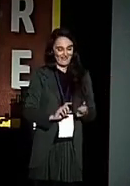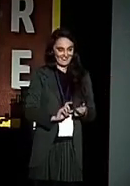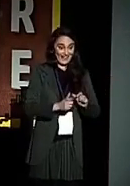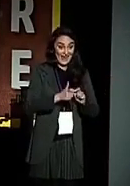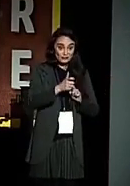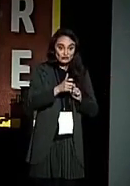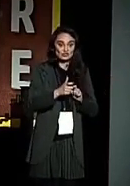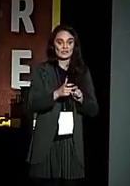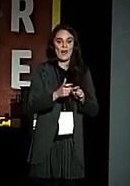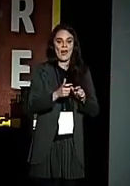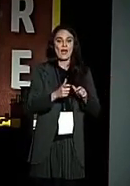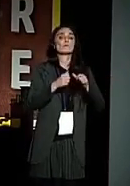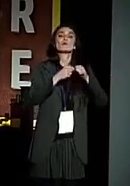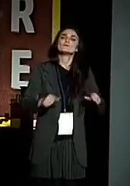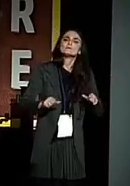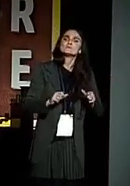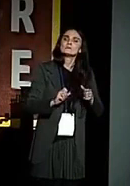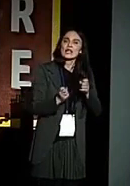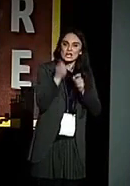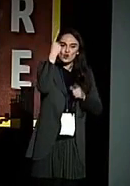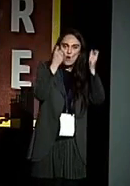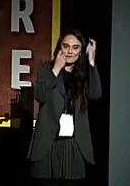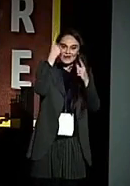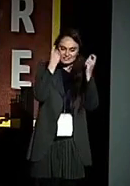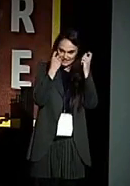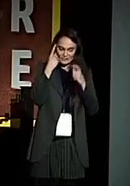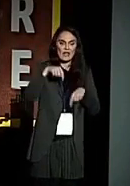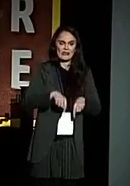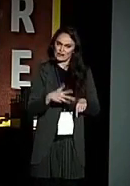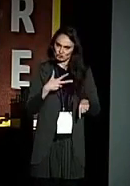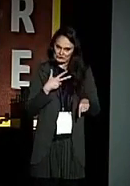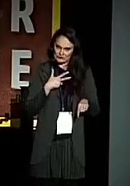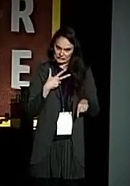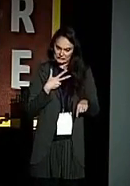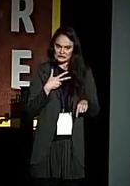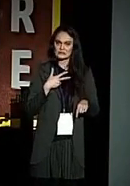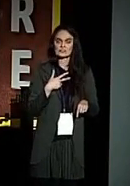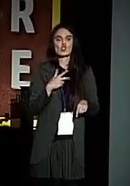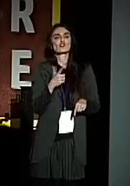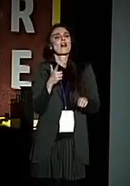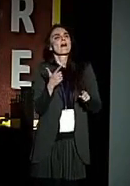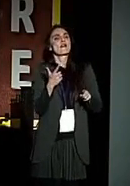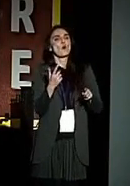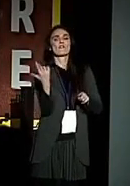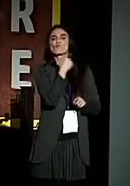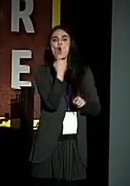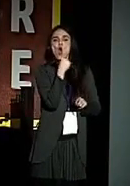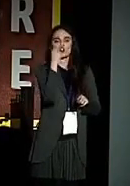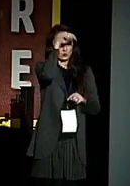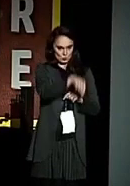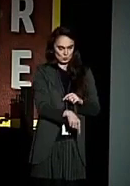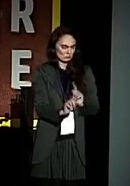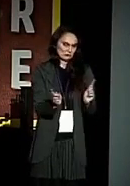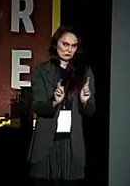innovativi che già adesso, esistono, non c'è un deserto industriale e specialmente in